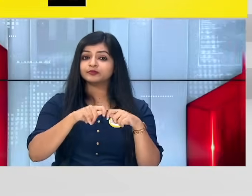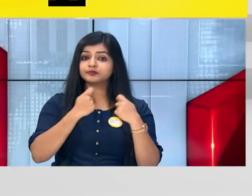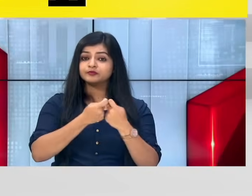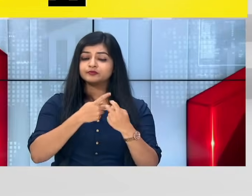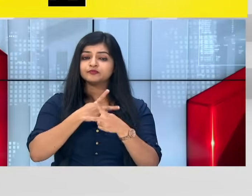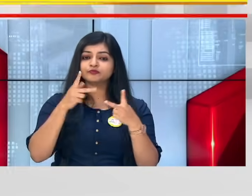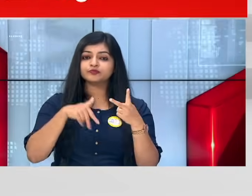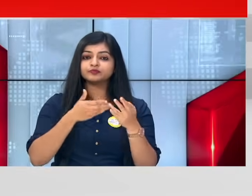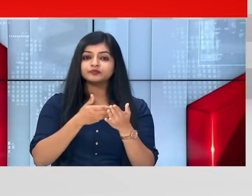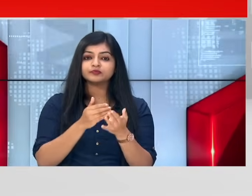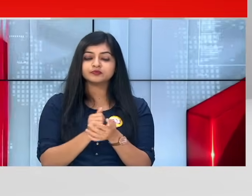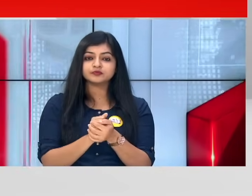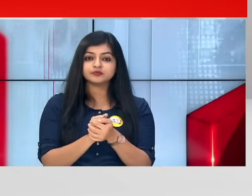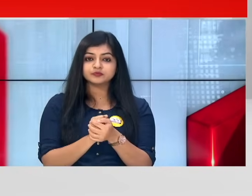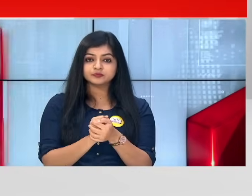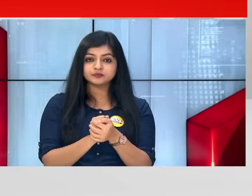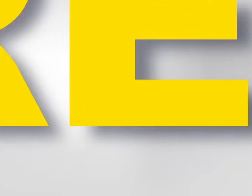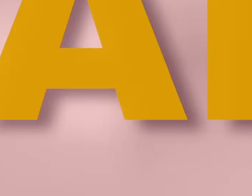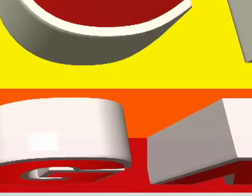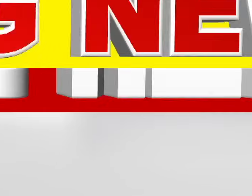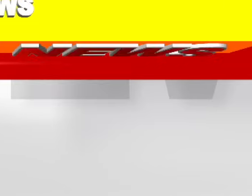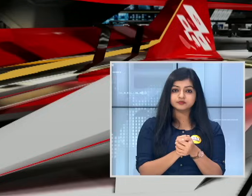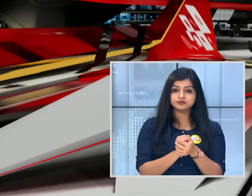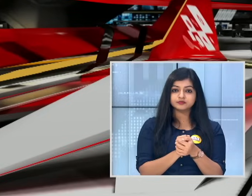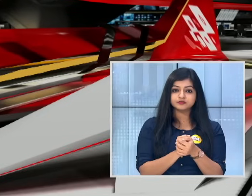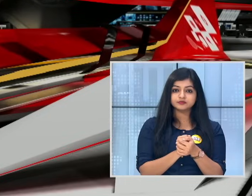ഉണ്ടായിരിക്കുന്നത്. അച്യുതനാണ് വിവരങ്ങൾ നൽകിയത്.